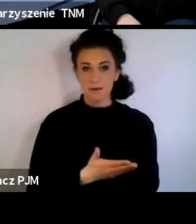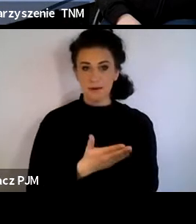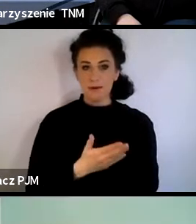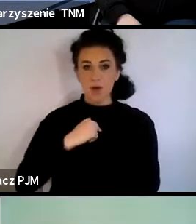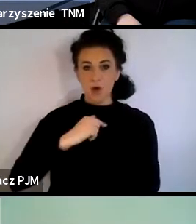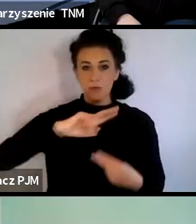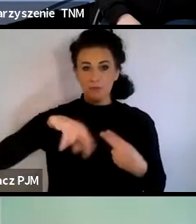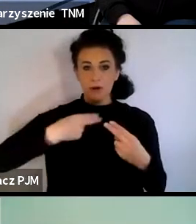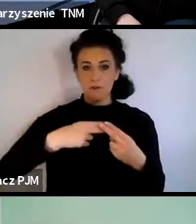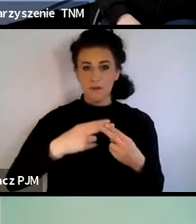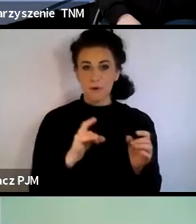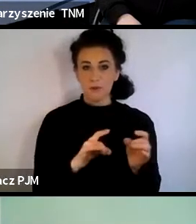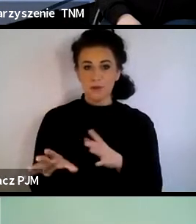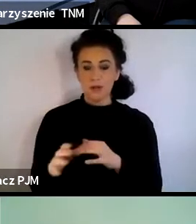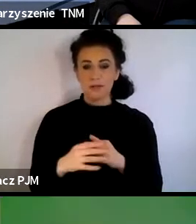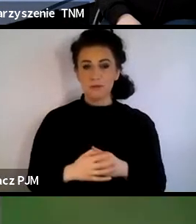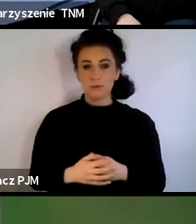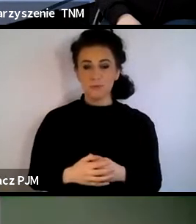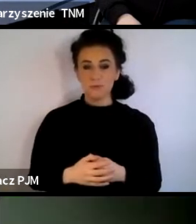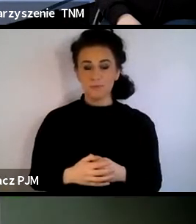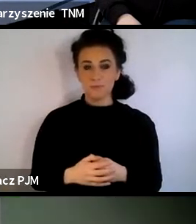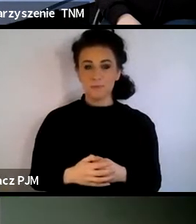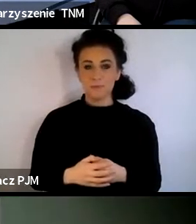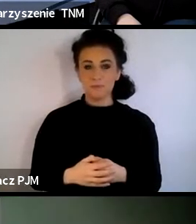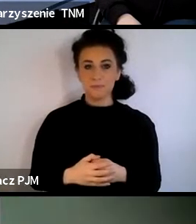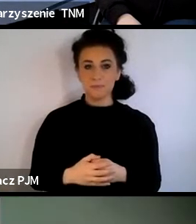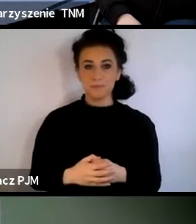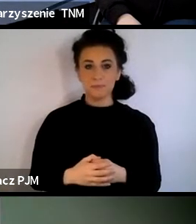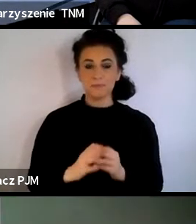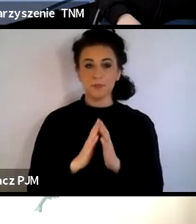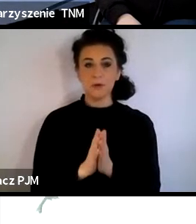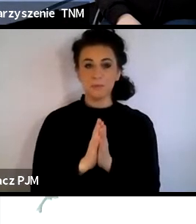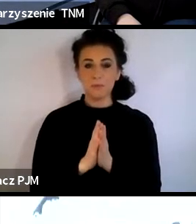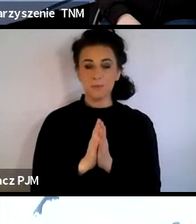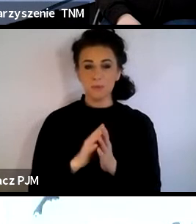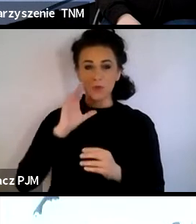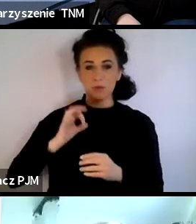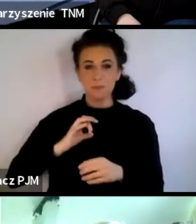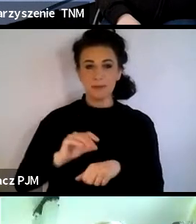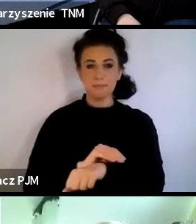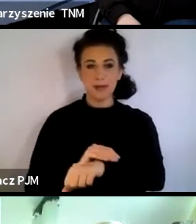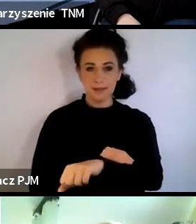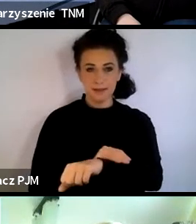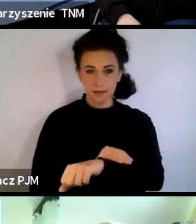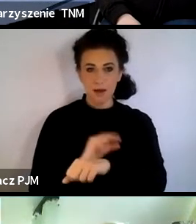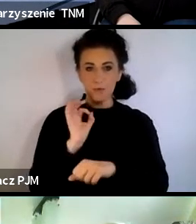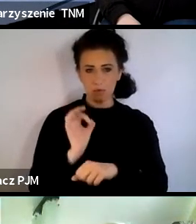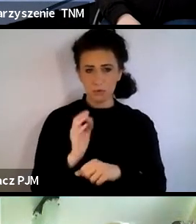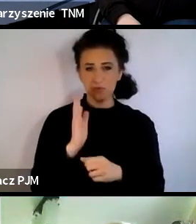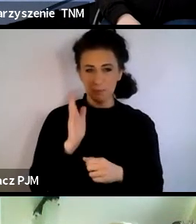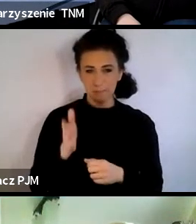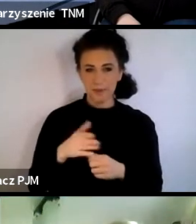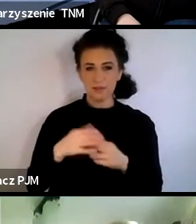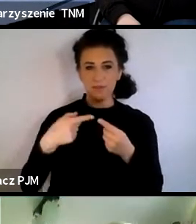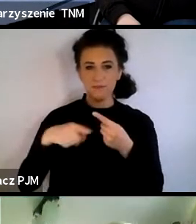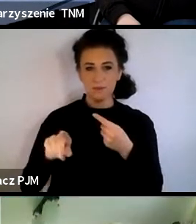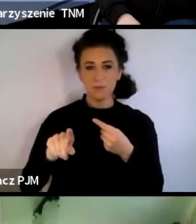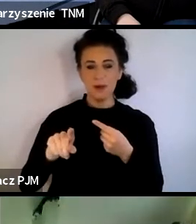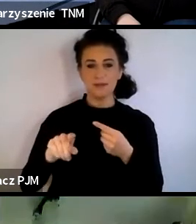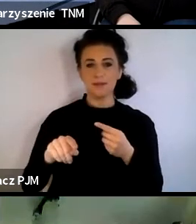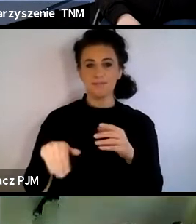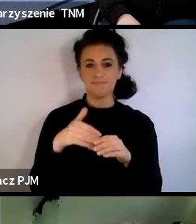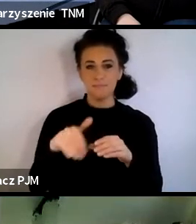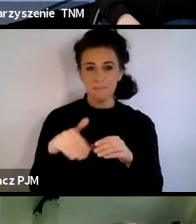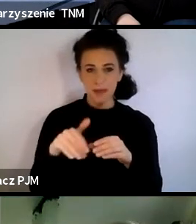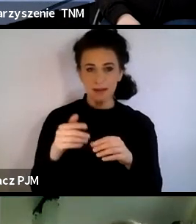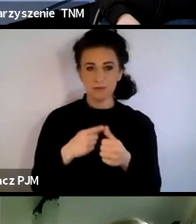że tak, tylko proszę nam dać, pan tutaj prosi o materiały, proszę nam dać sekundkę, żebyśmy się otrząsnęli ze